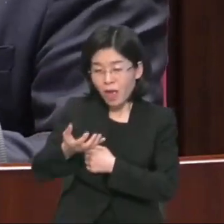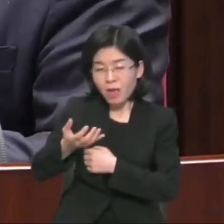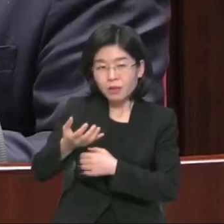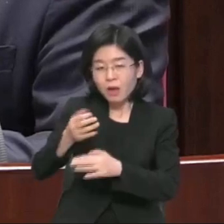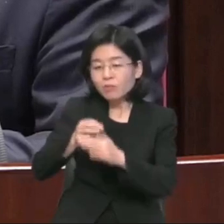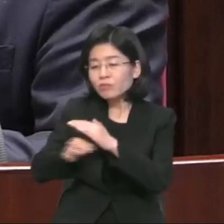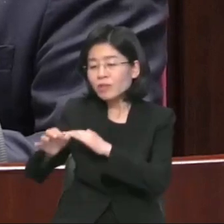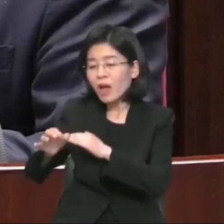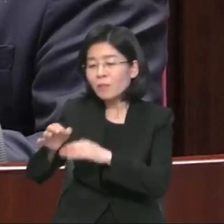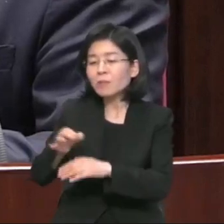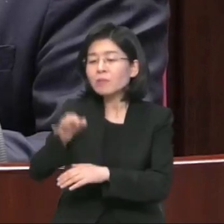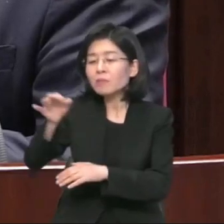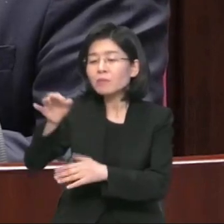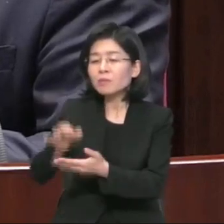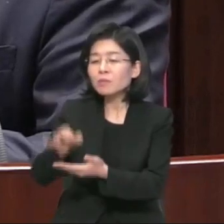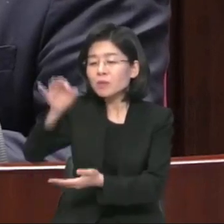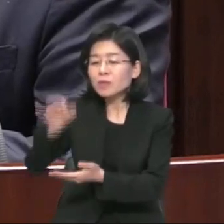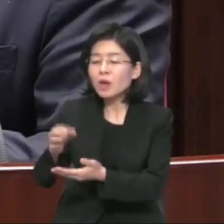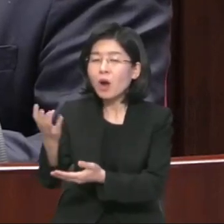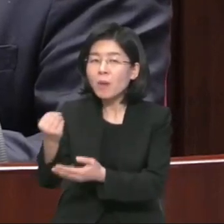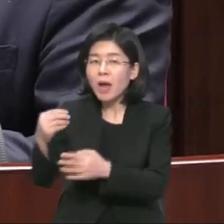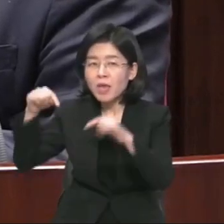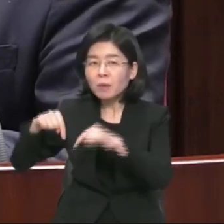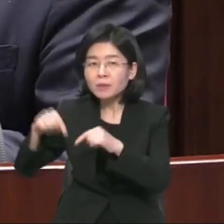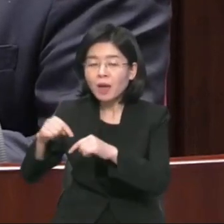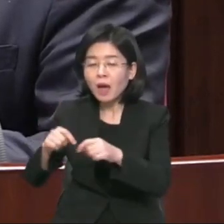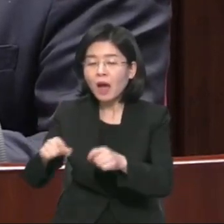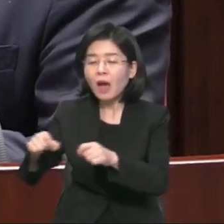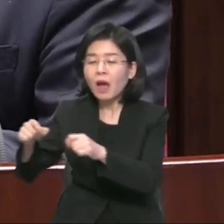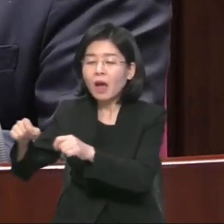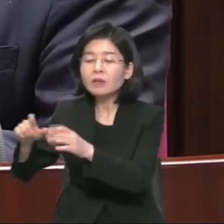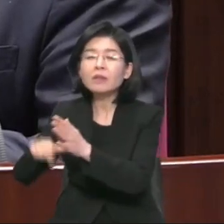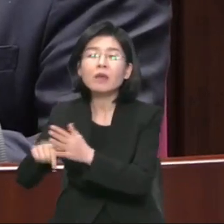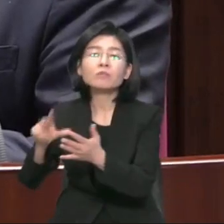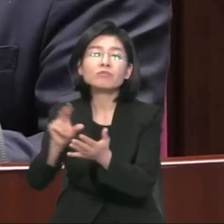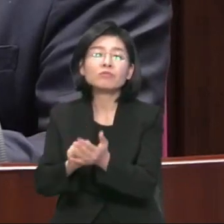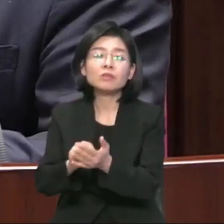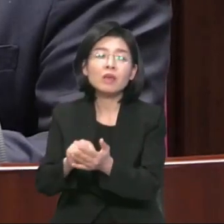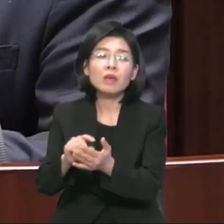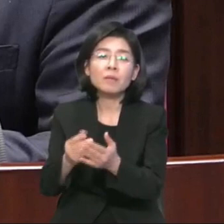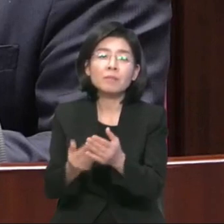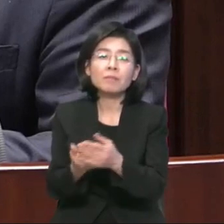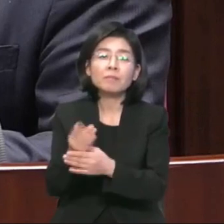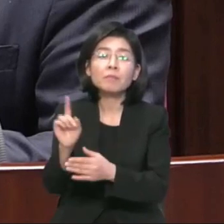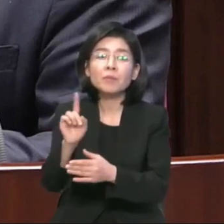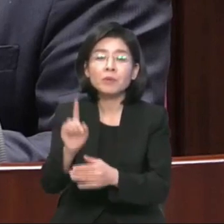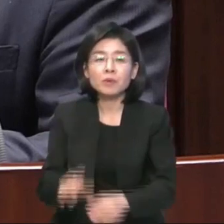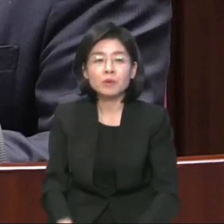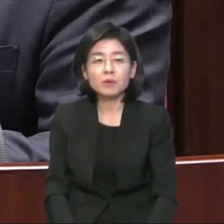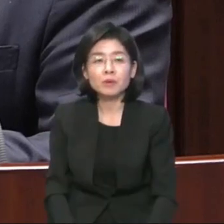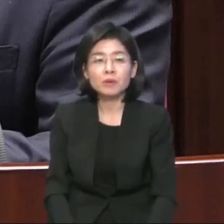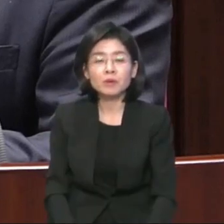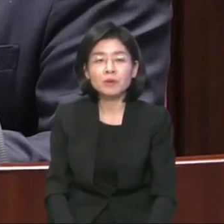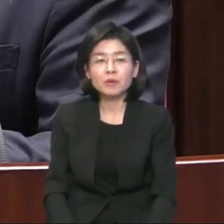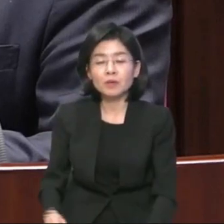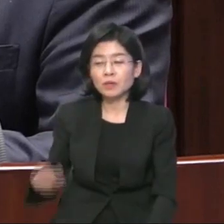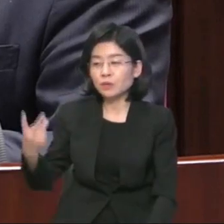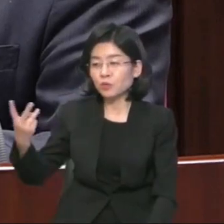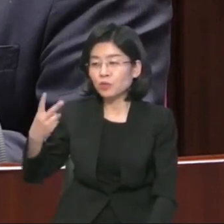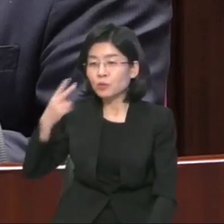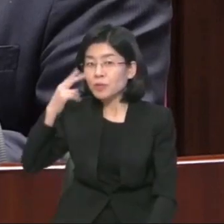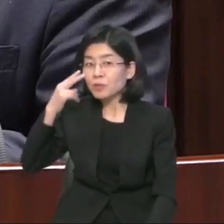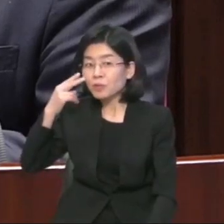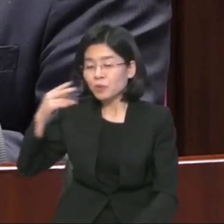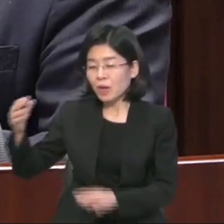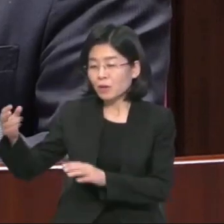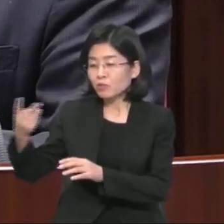어떤 문제가 발생합니까? 예, 기본적으로 동맹 간의 이 분담이라고 하는 큰